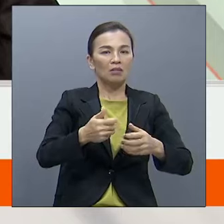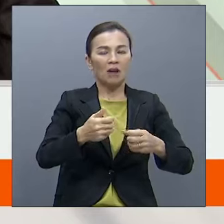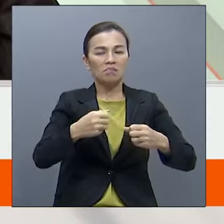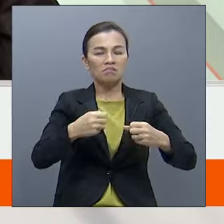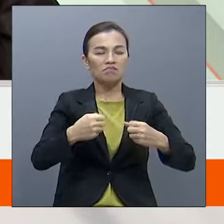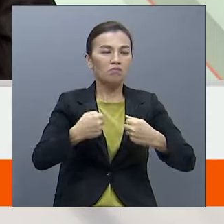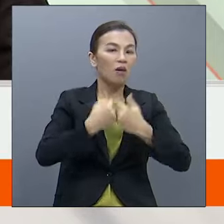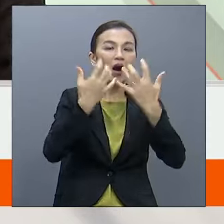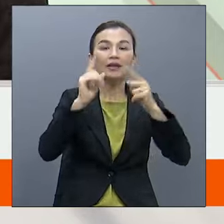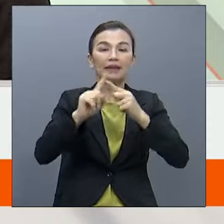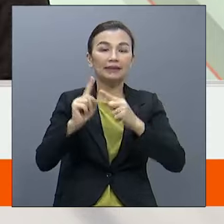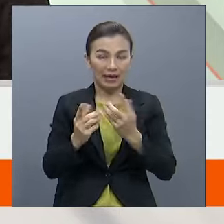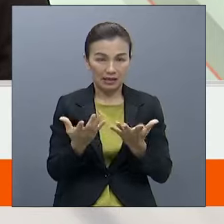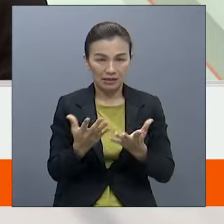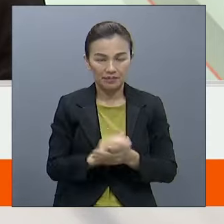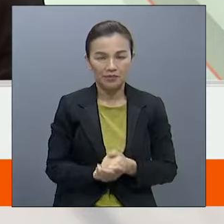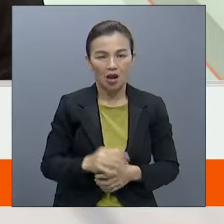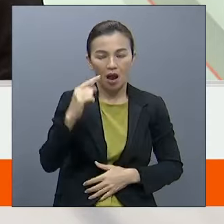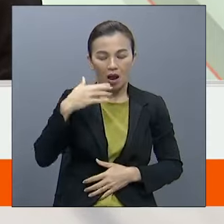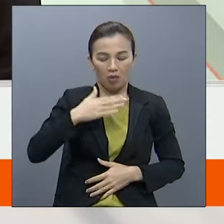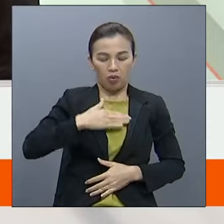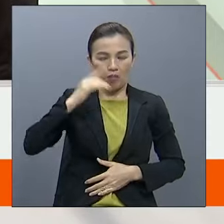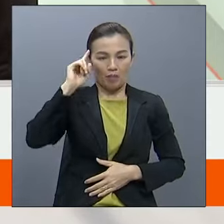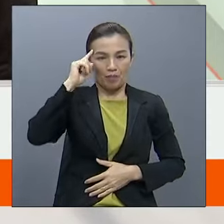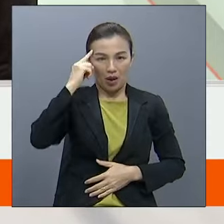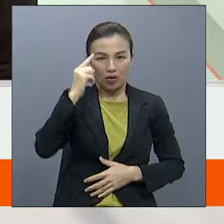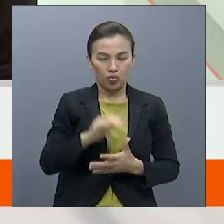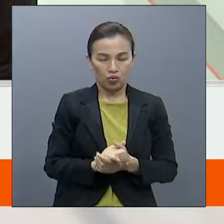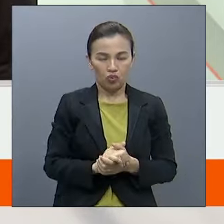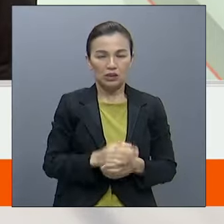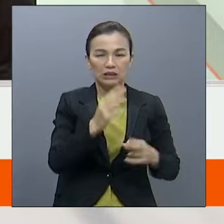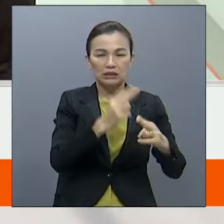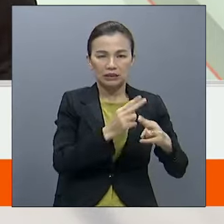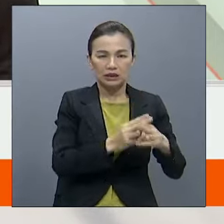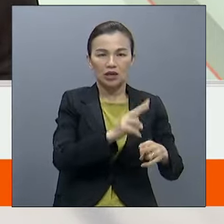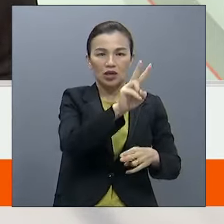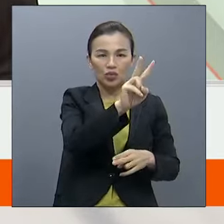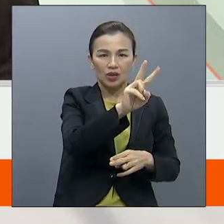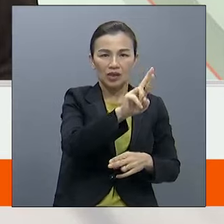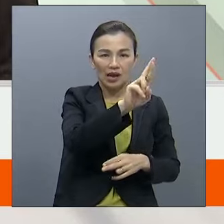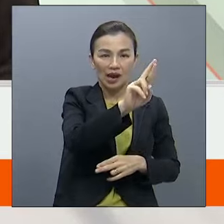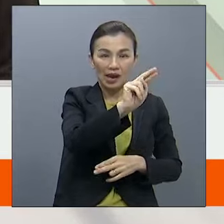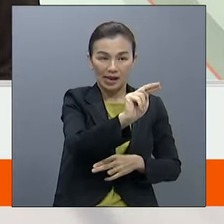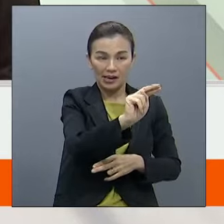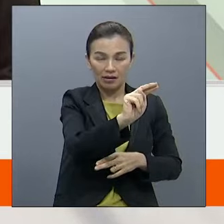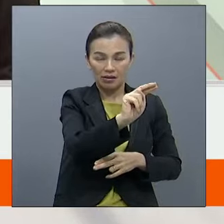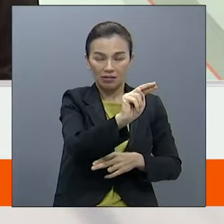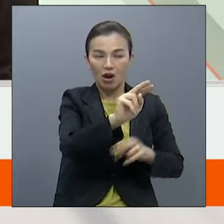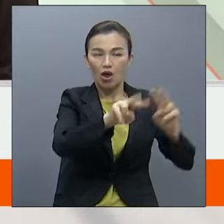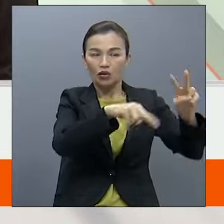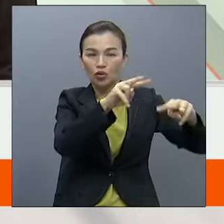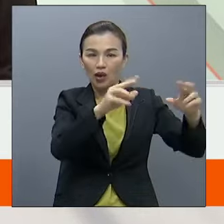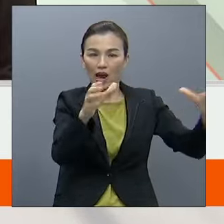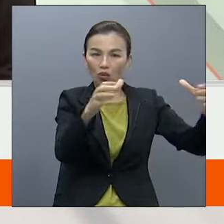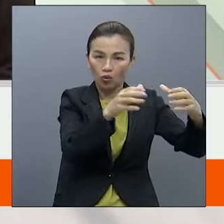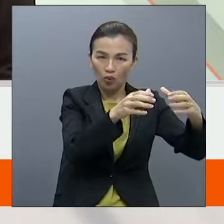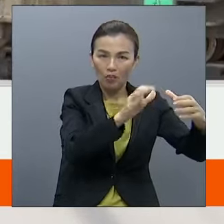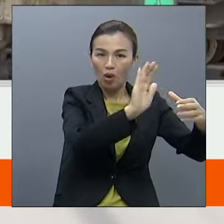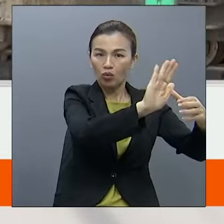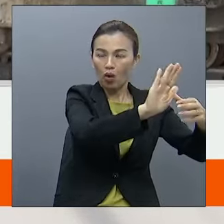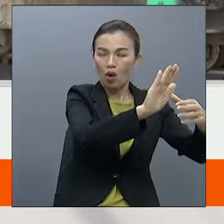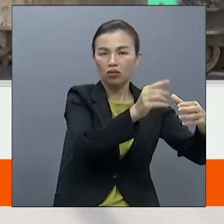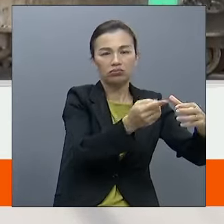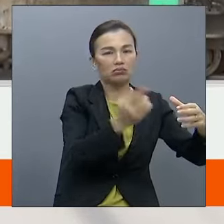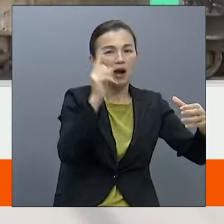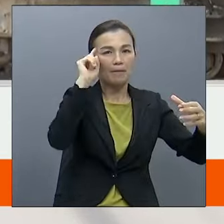ครับว่าทางคณะพูดคุยทางฝั่ง BIN นั้นเขาจะอยู่ในกรอบควบคุมกำลังทหารของเขาได้อย่างไรนะครับแต่ผ